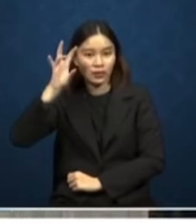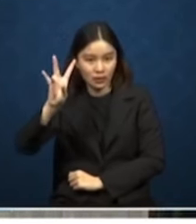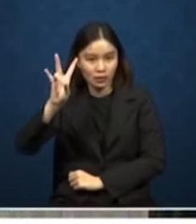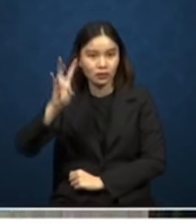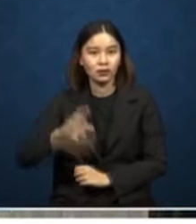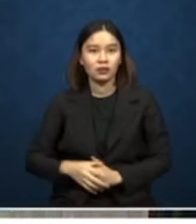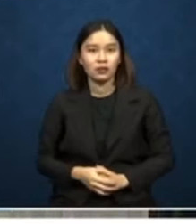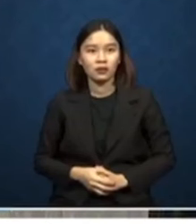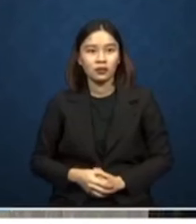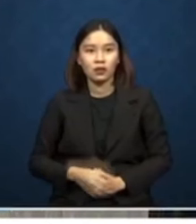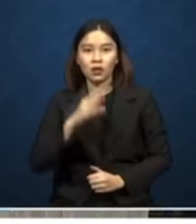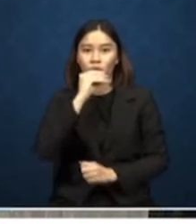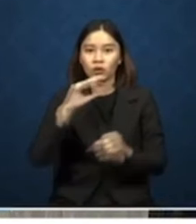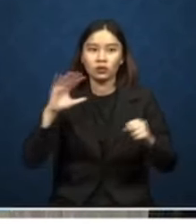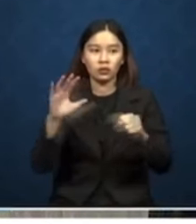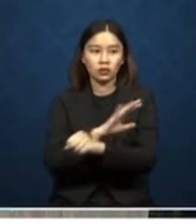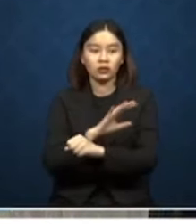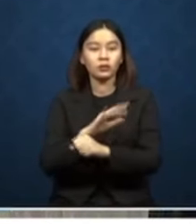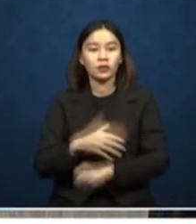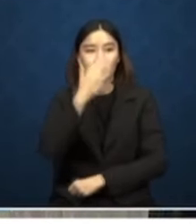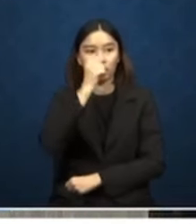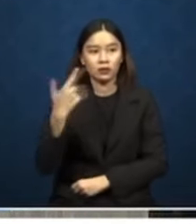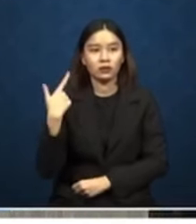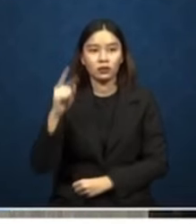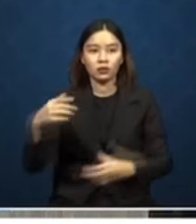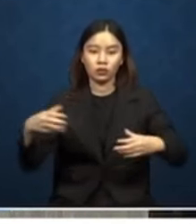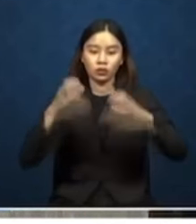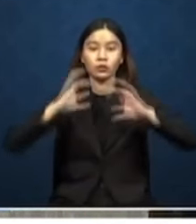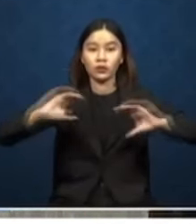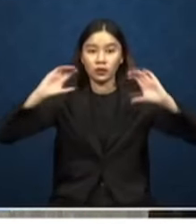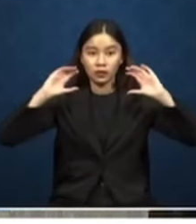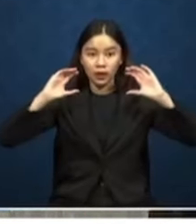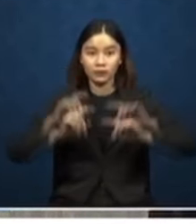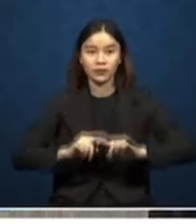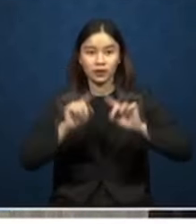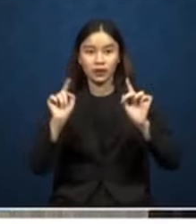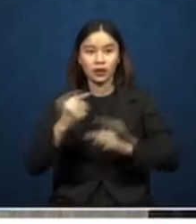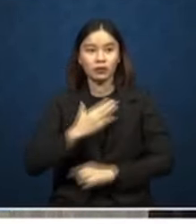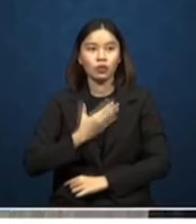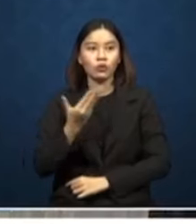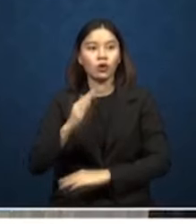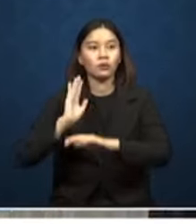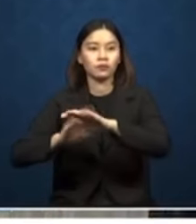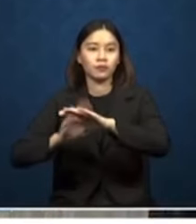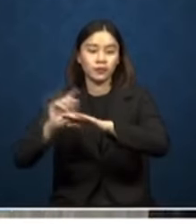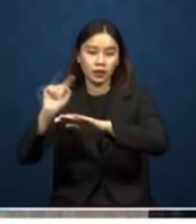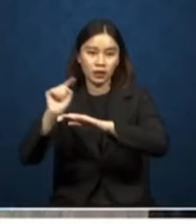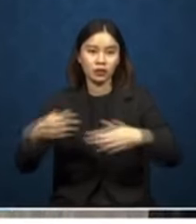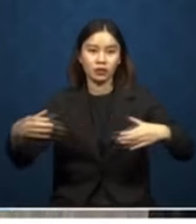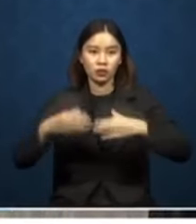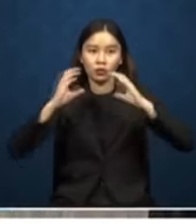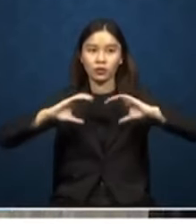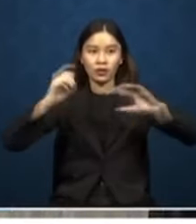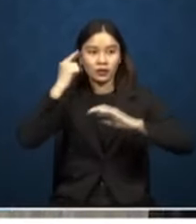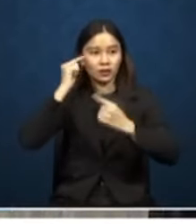ครับพูดกันให้เต็มที่เพื่อประโยชน์กับรัฐบาลเองแต่ผมขอทักท้วงว่ารัฐบาลไ